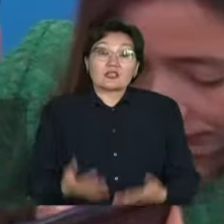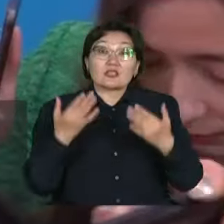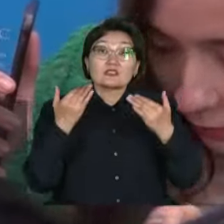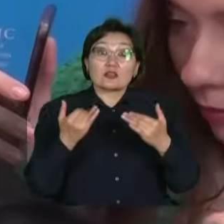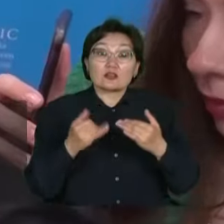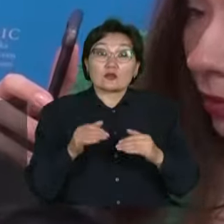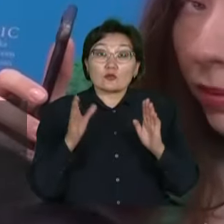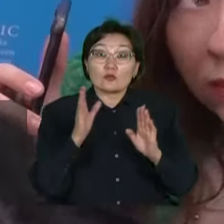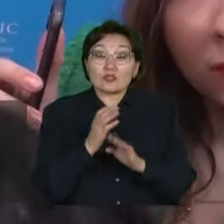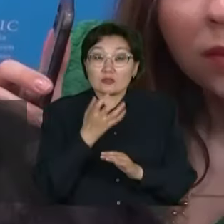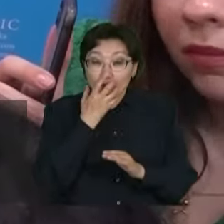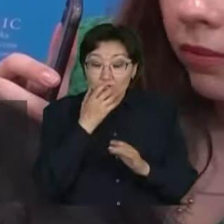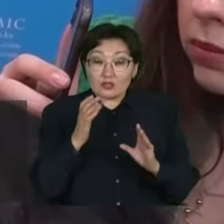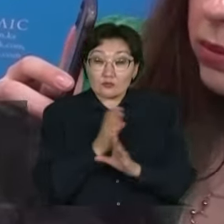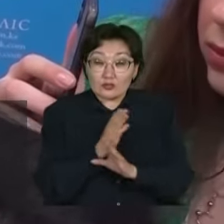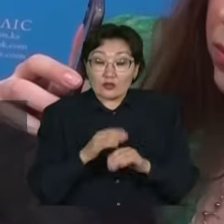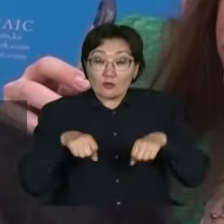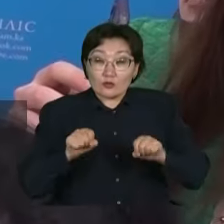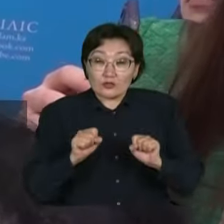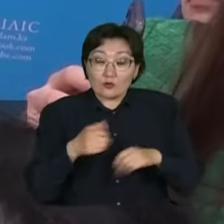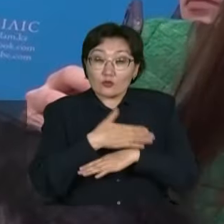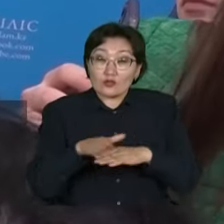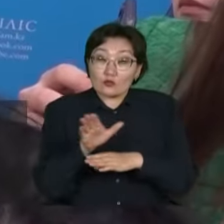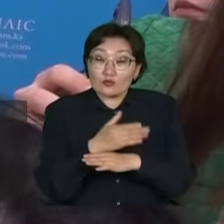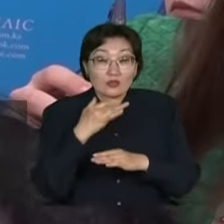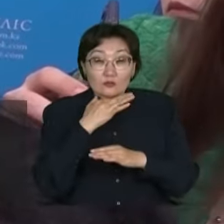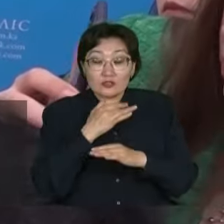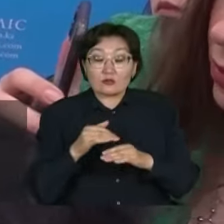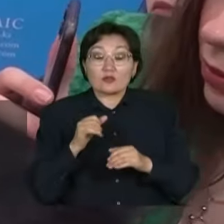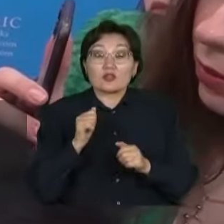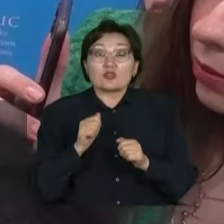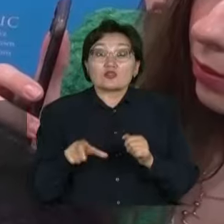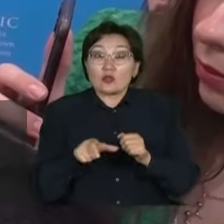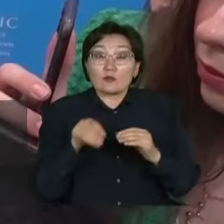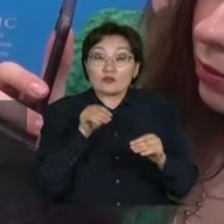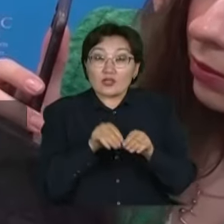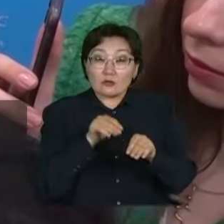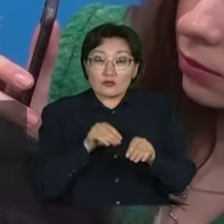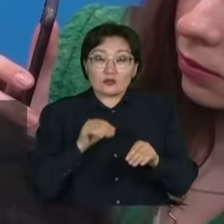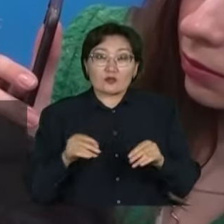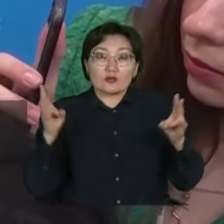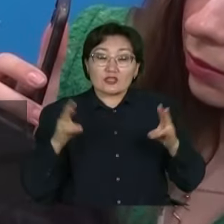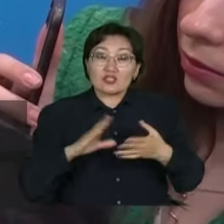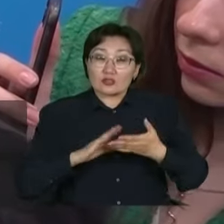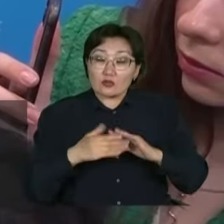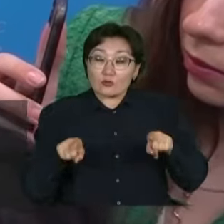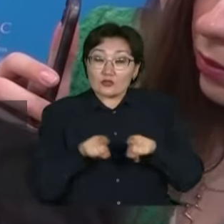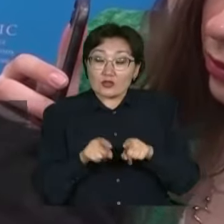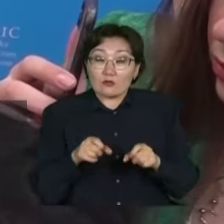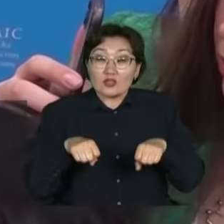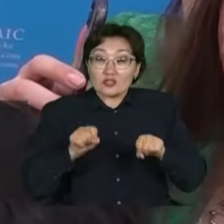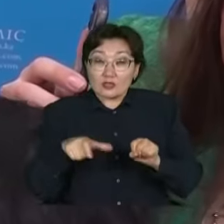Қазір күн жылынды, енді мопед мініп көшеге шығатындар көбейет, жолдағы кептеліс, келеңсіз жағдайлар көбіне осы көлік